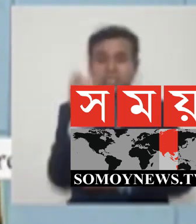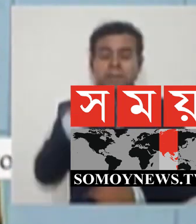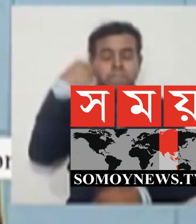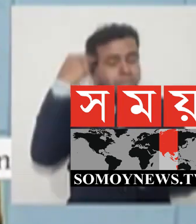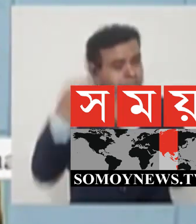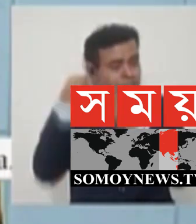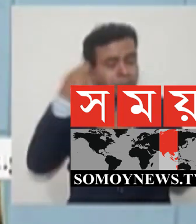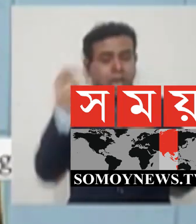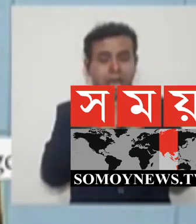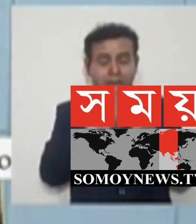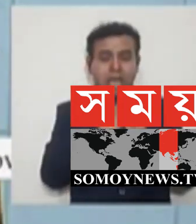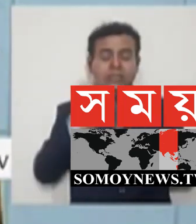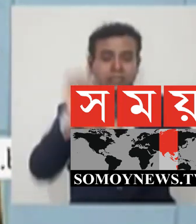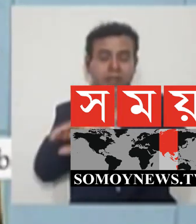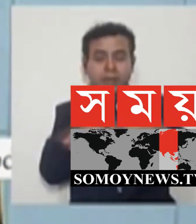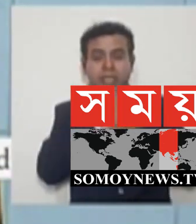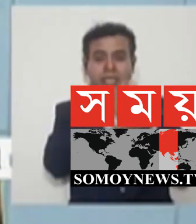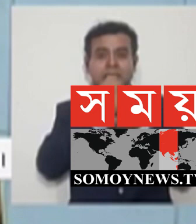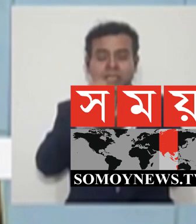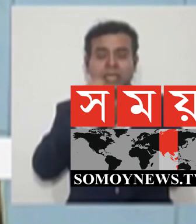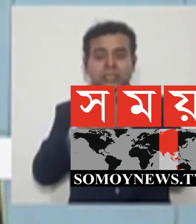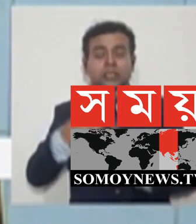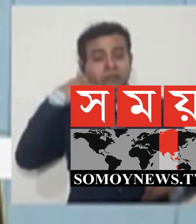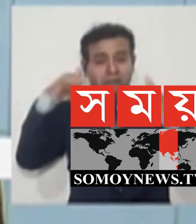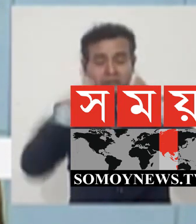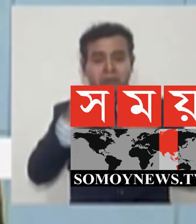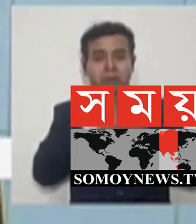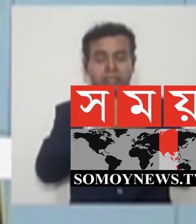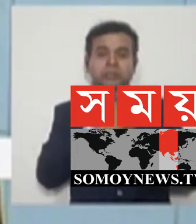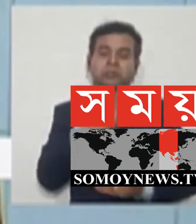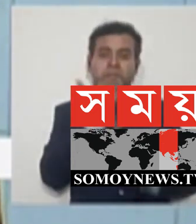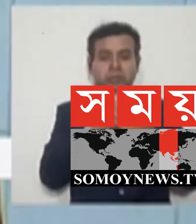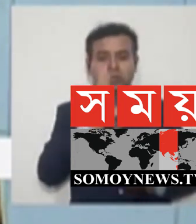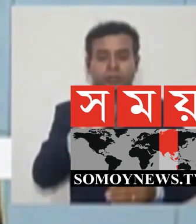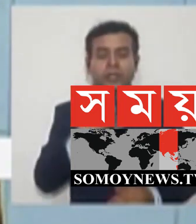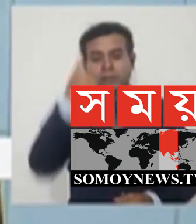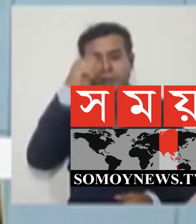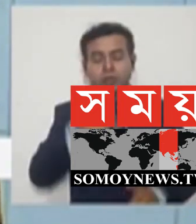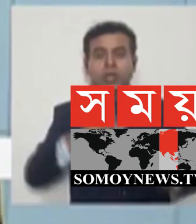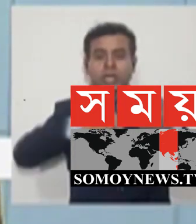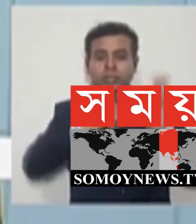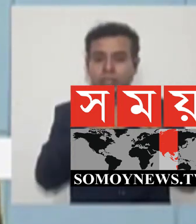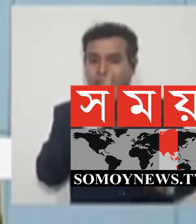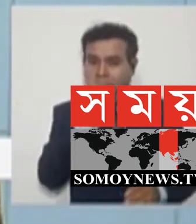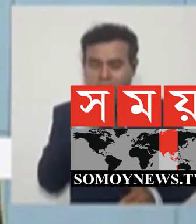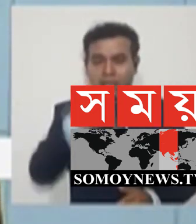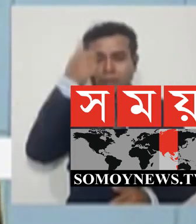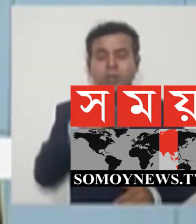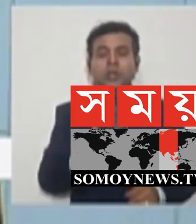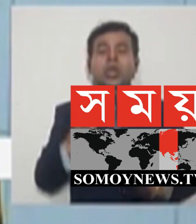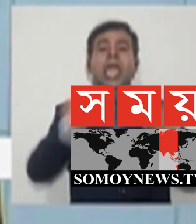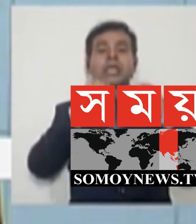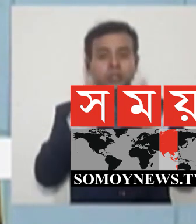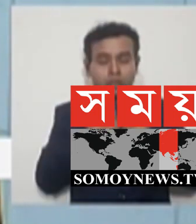সম্মানিত জনপ্রতিনিধি, রাজনৈতিক নেতাকর্মী, বিভিন্ন পেশাজীবী সংগঠন, স্বেচ্ছাসেবী প্রতিষ্ঠান, ব্যবসা প্রতিষ্ঠান